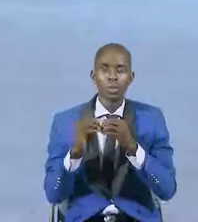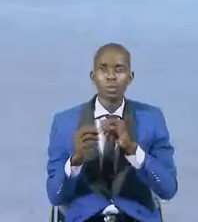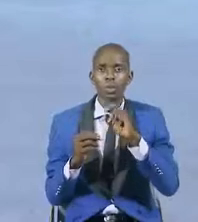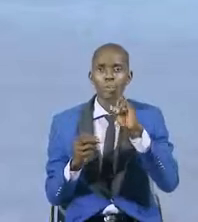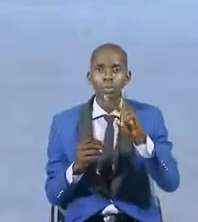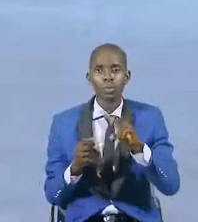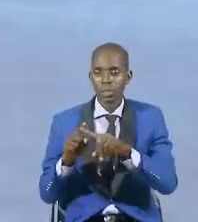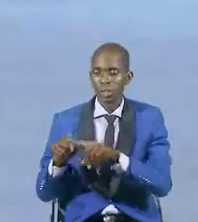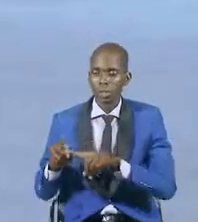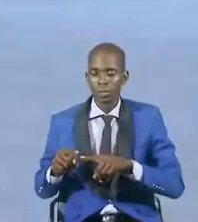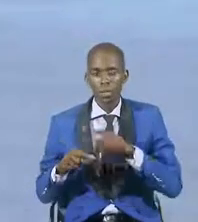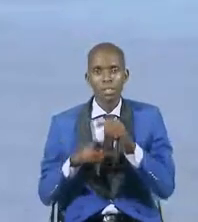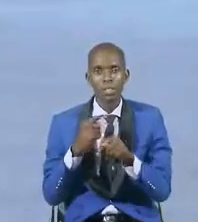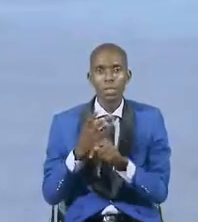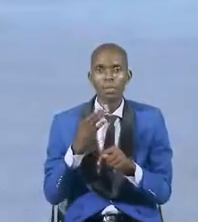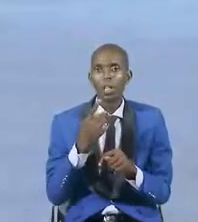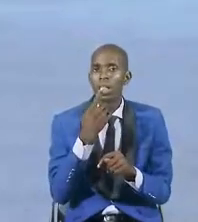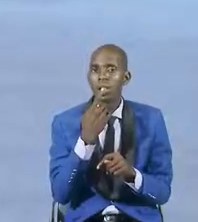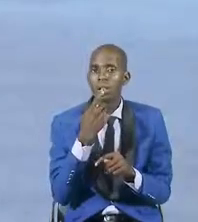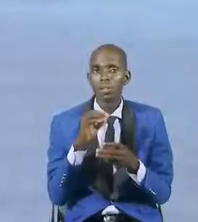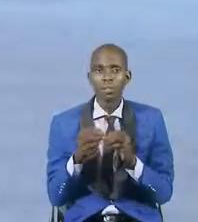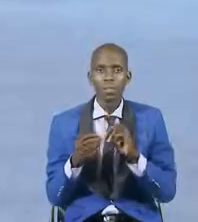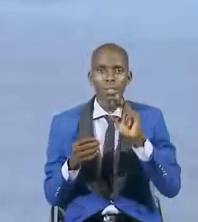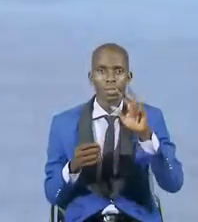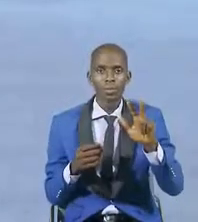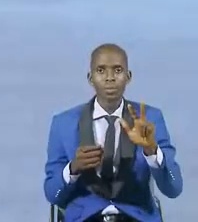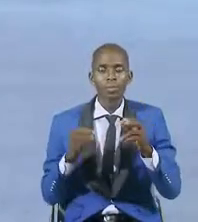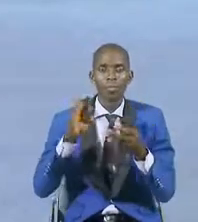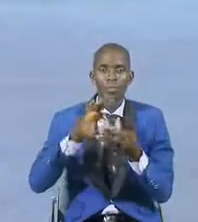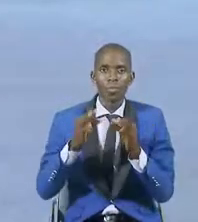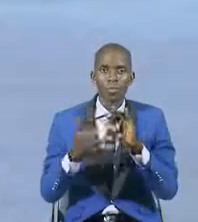la diversité des langues. Numéro 3, c'est